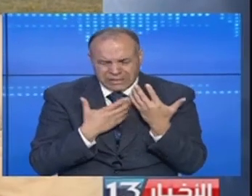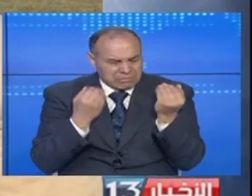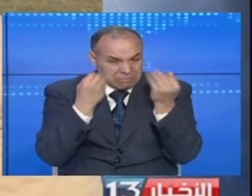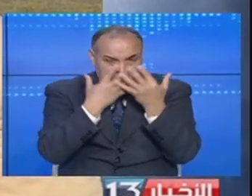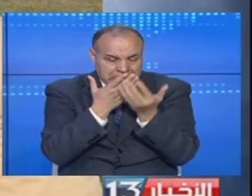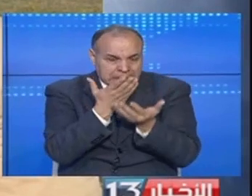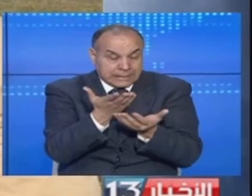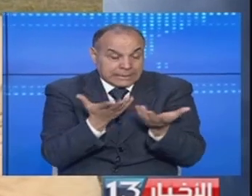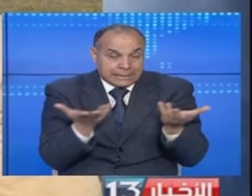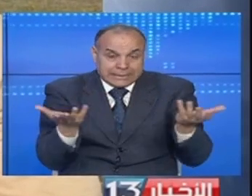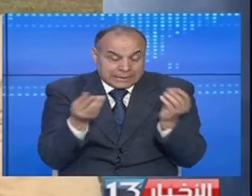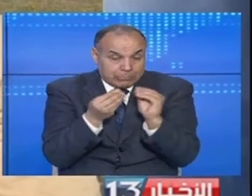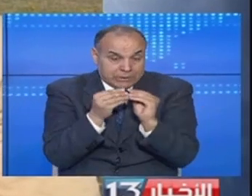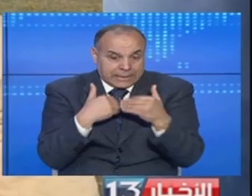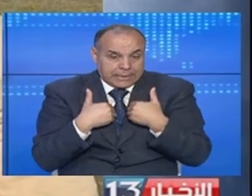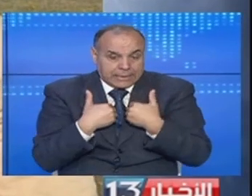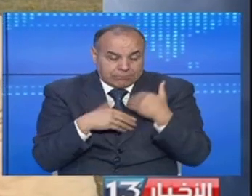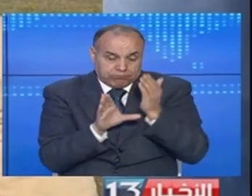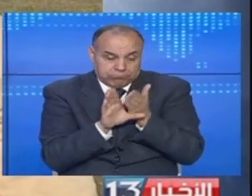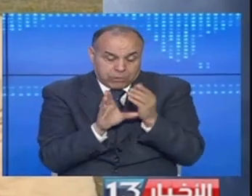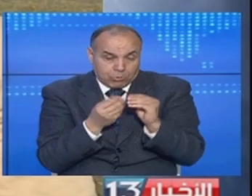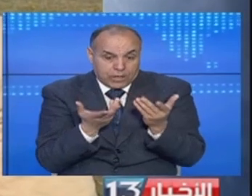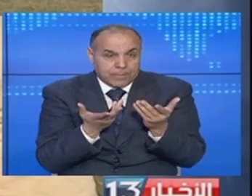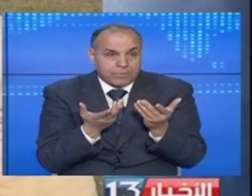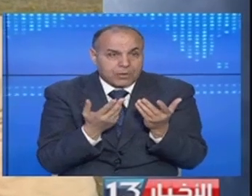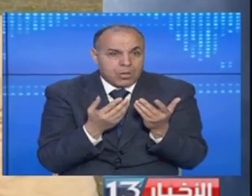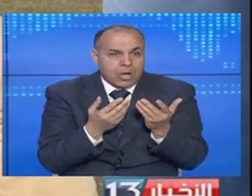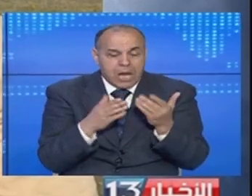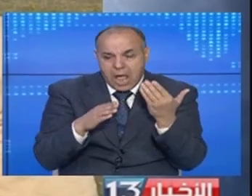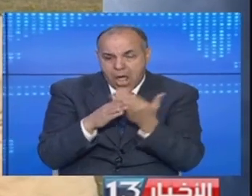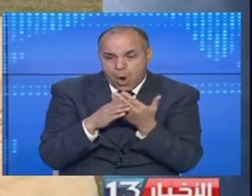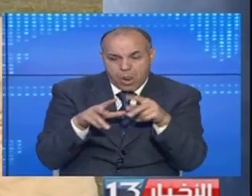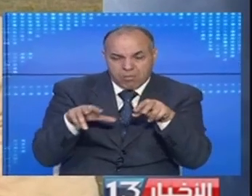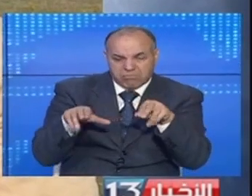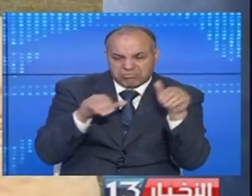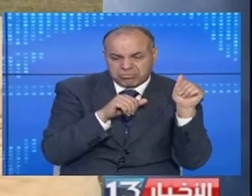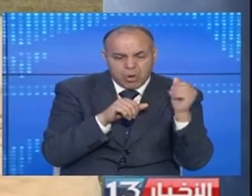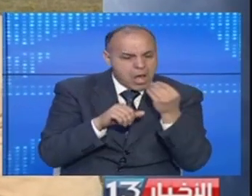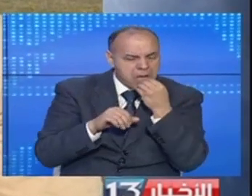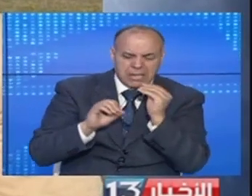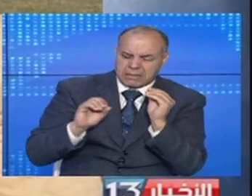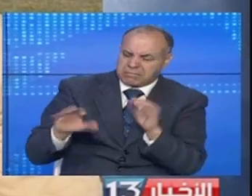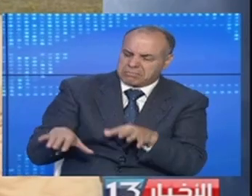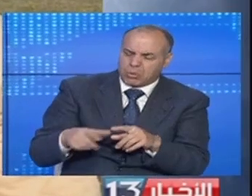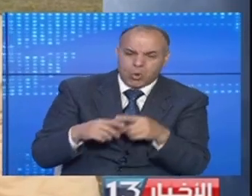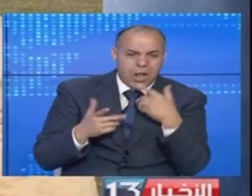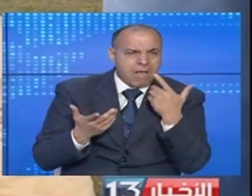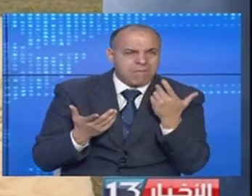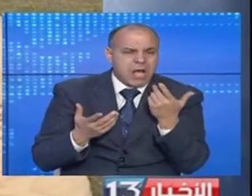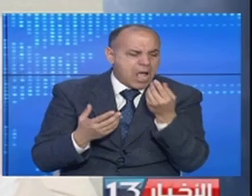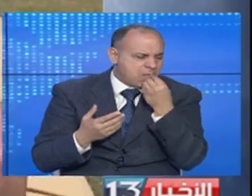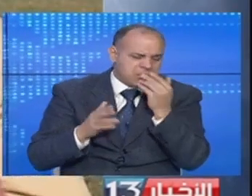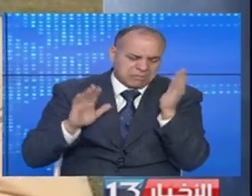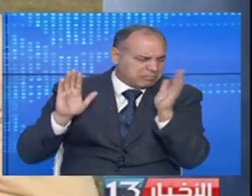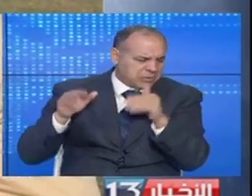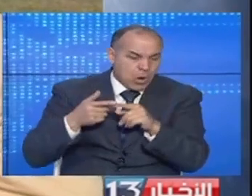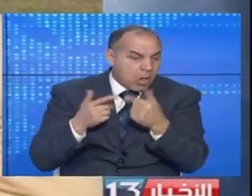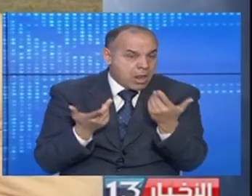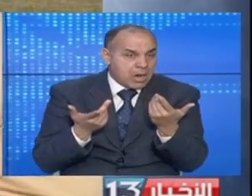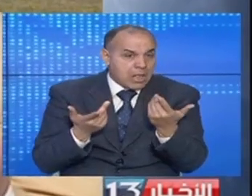الحاله الحاله النفسيه ان تكون ينقطع عن الت عامه والشيعه تكون معادش المقبل على التعامل حاجات